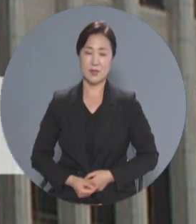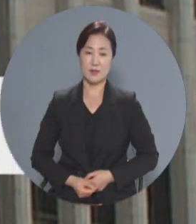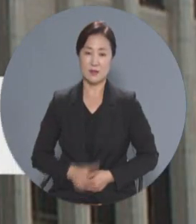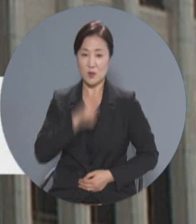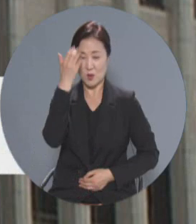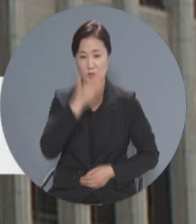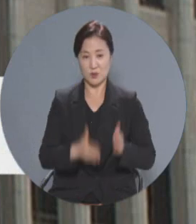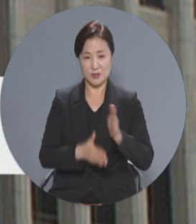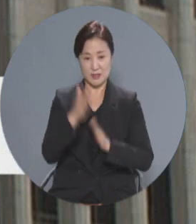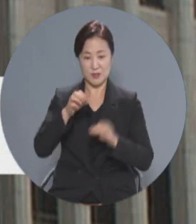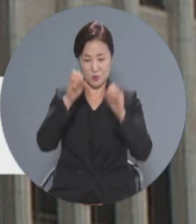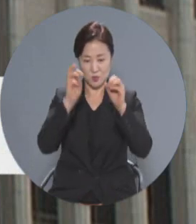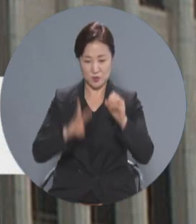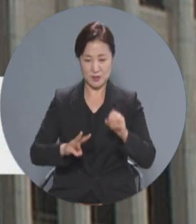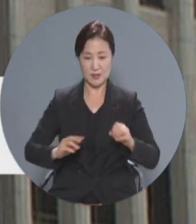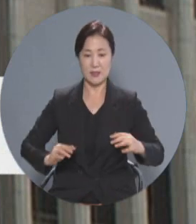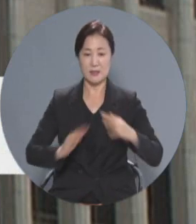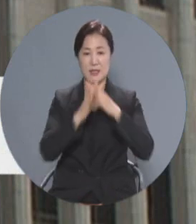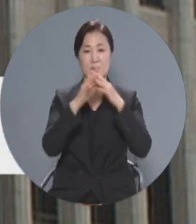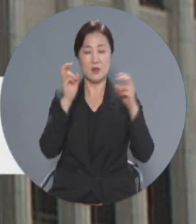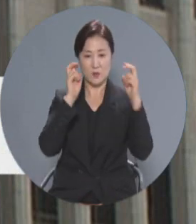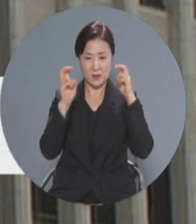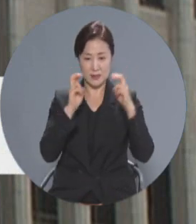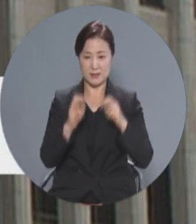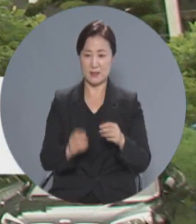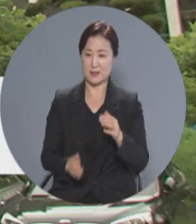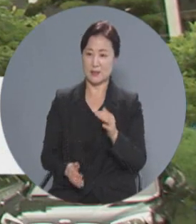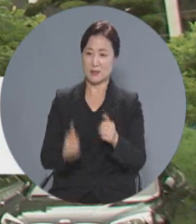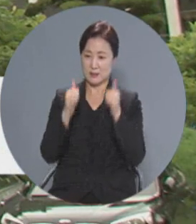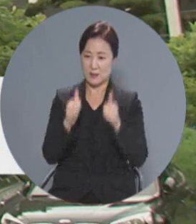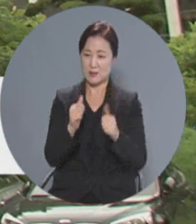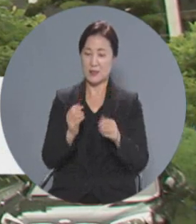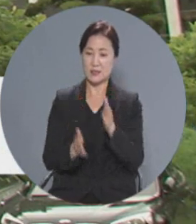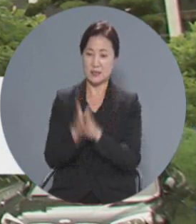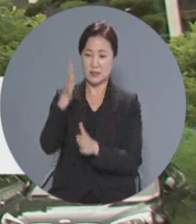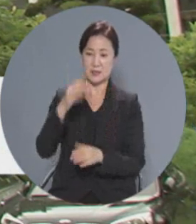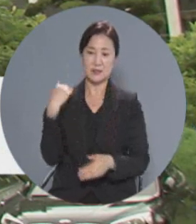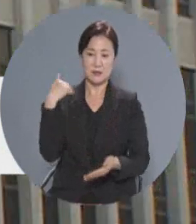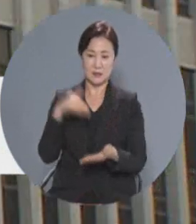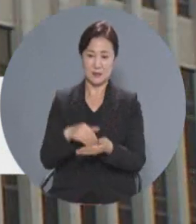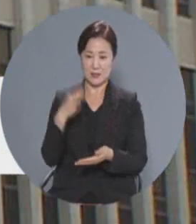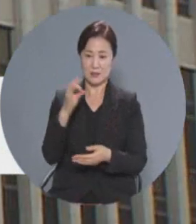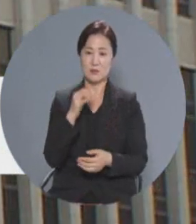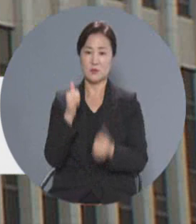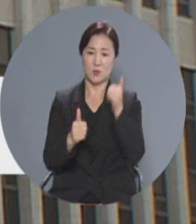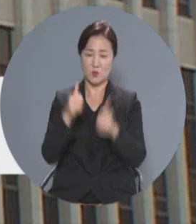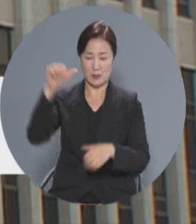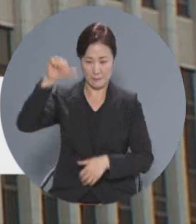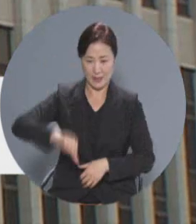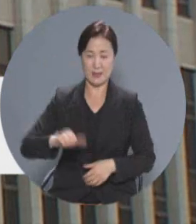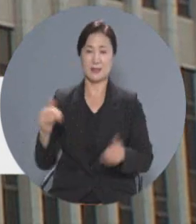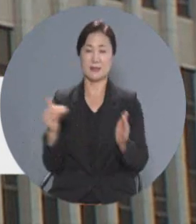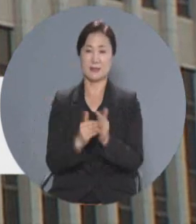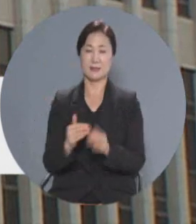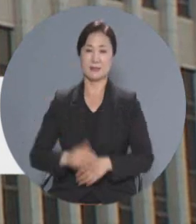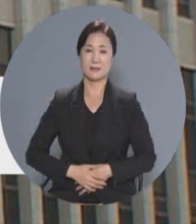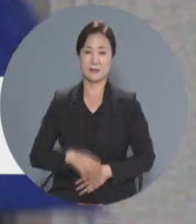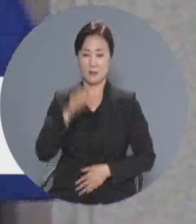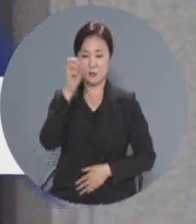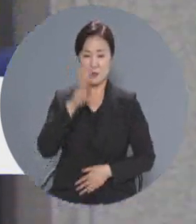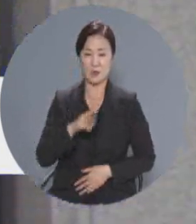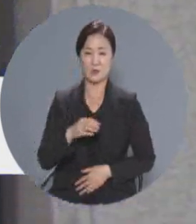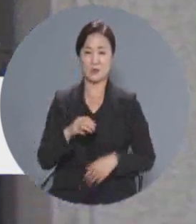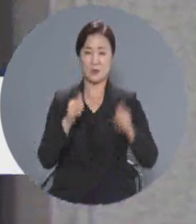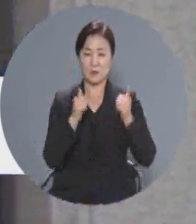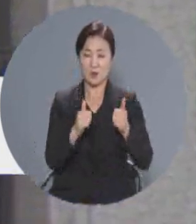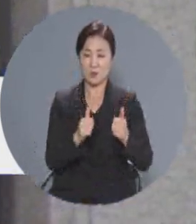여수시가 여수 웅천 택지 개발 업체가 시를 상대로 제기한 정산금 반환 소송 2심에서 패소했습니다.